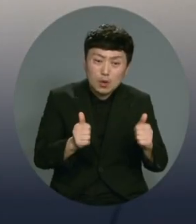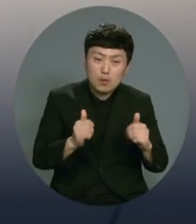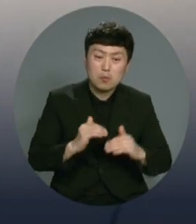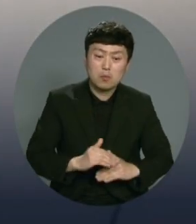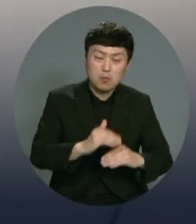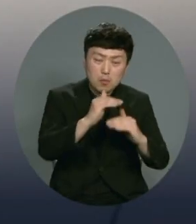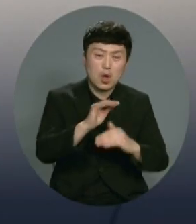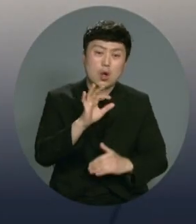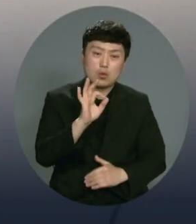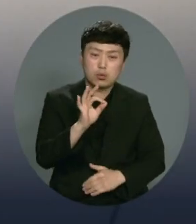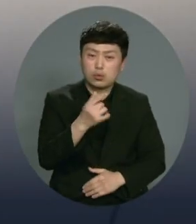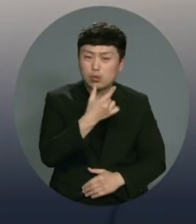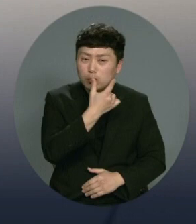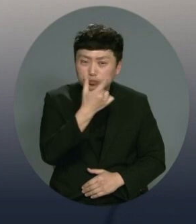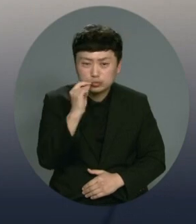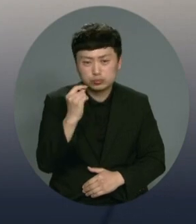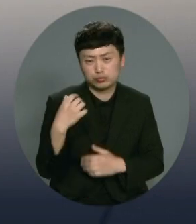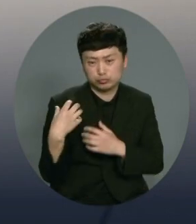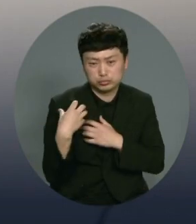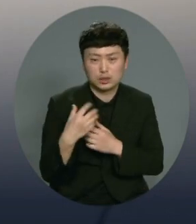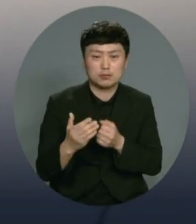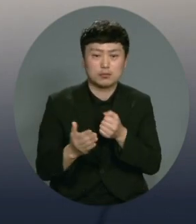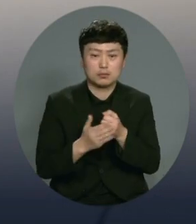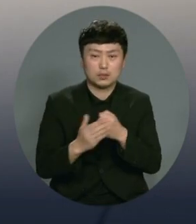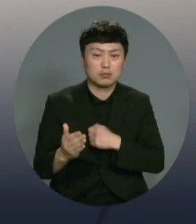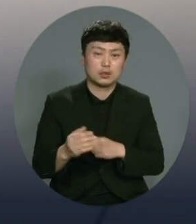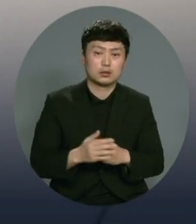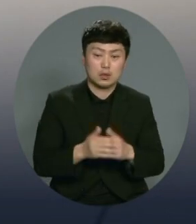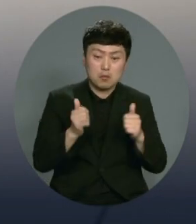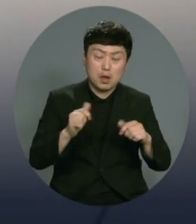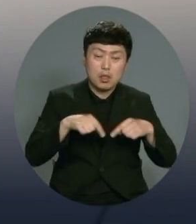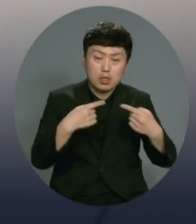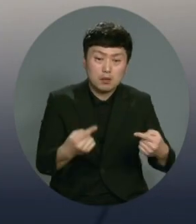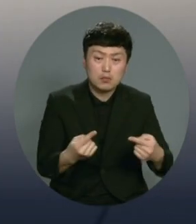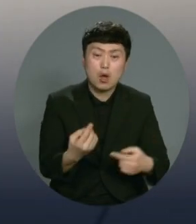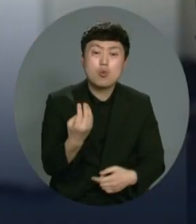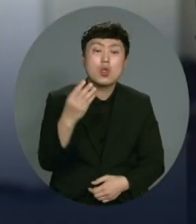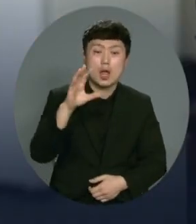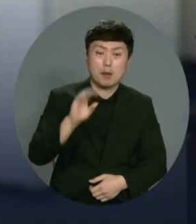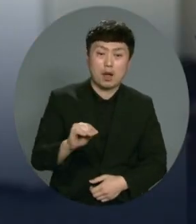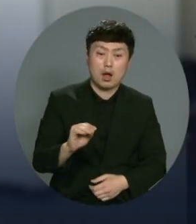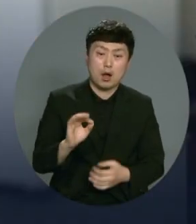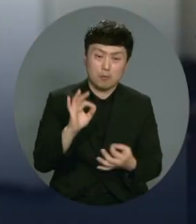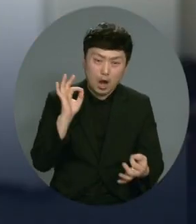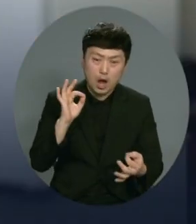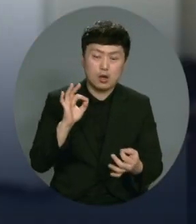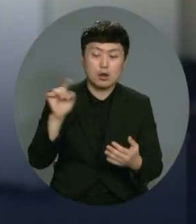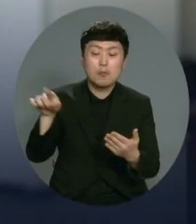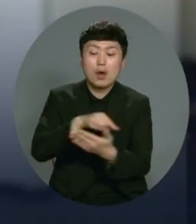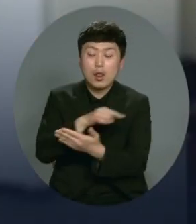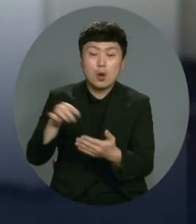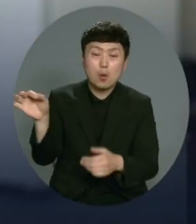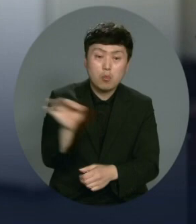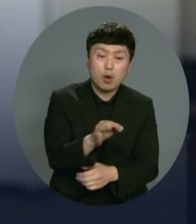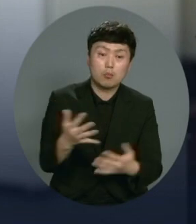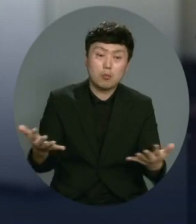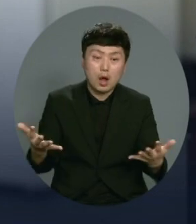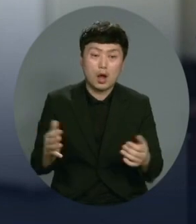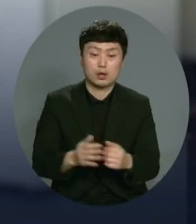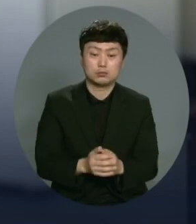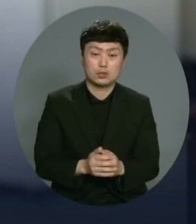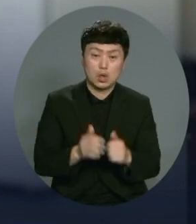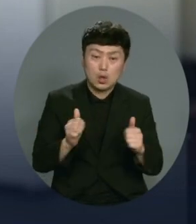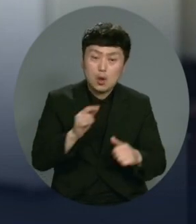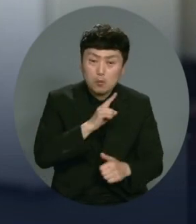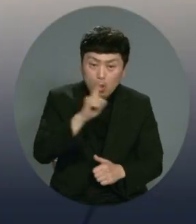여러 수십만이 되는데 이 사람들은 그러면 가만히 있으니까 안 주느냐. 소송을 안